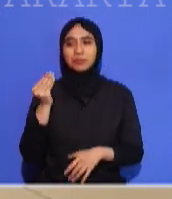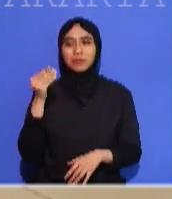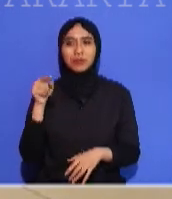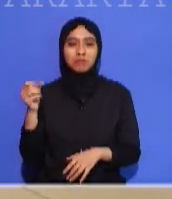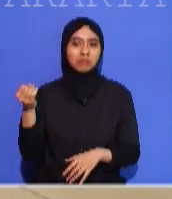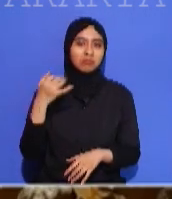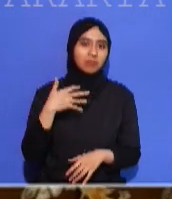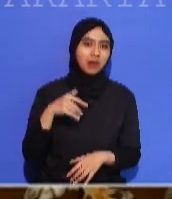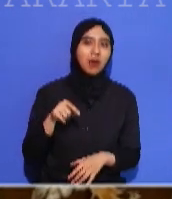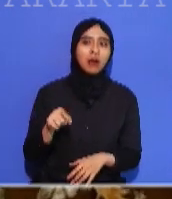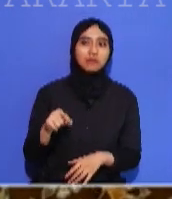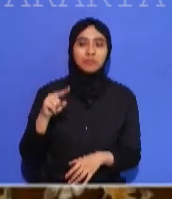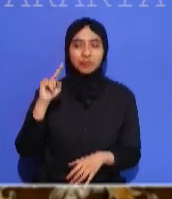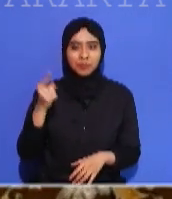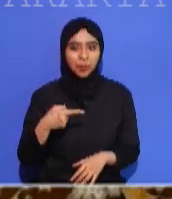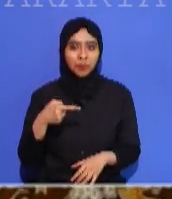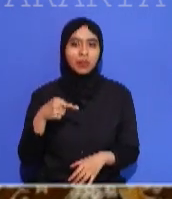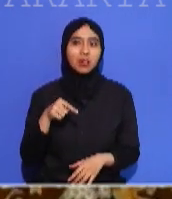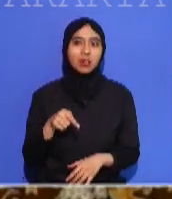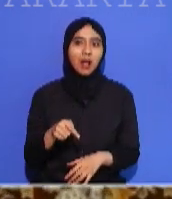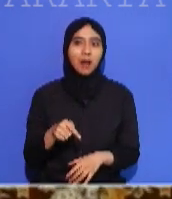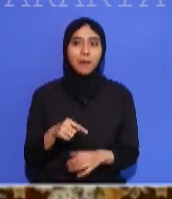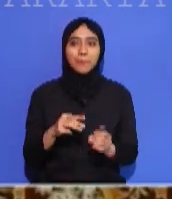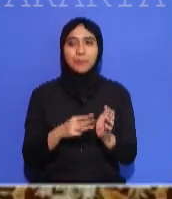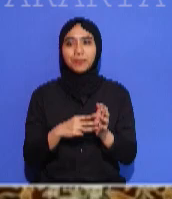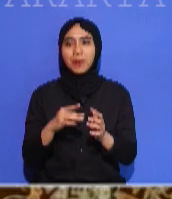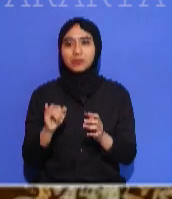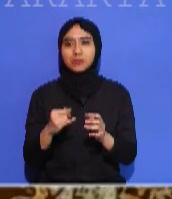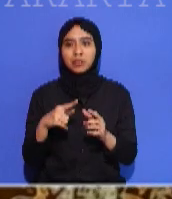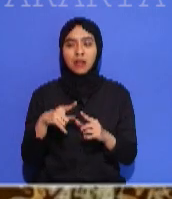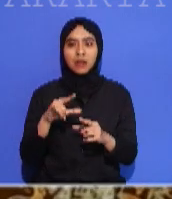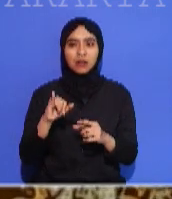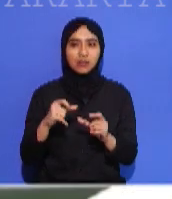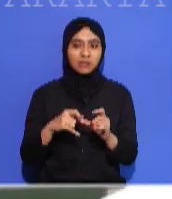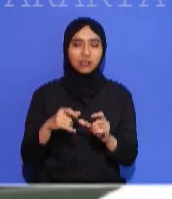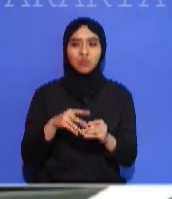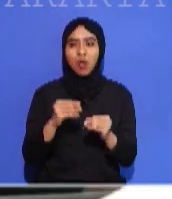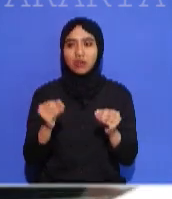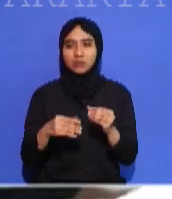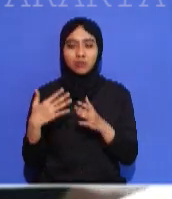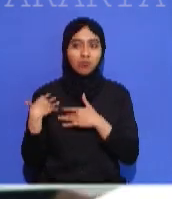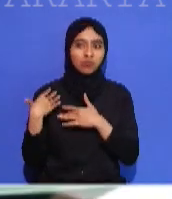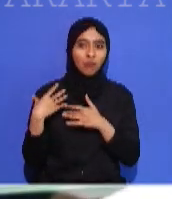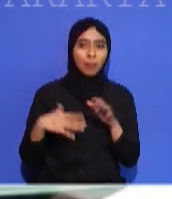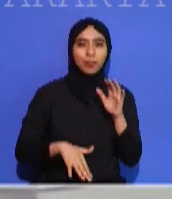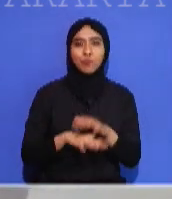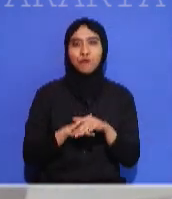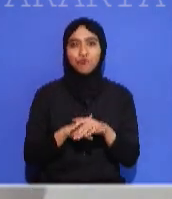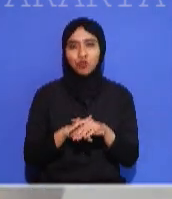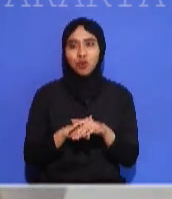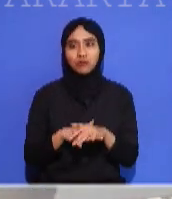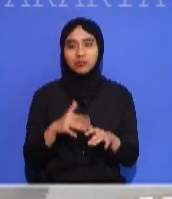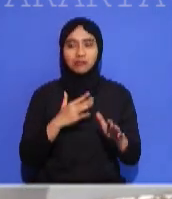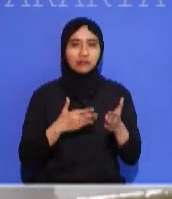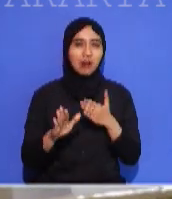dari ee majelis Wali yang di sini adalah tanggung jawab penuh di perguruan ini sama